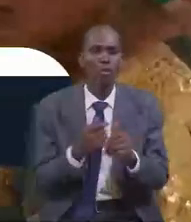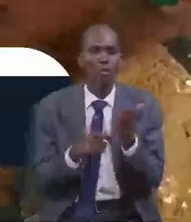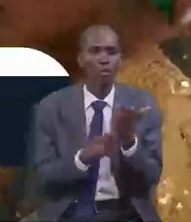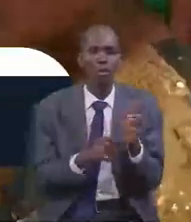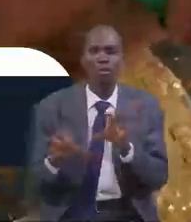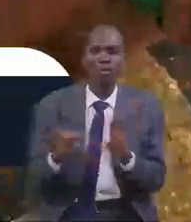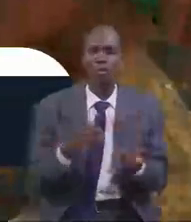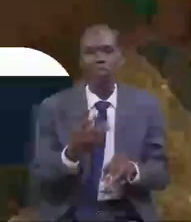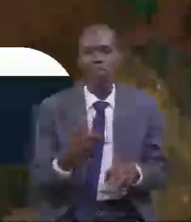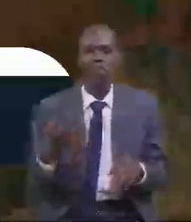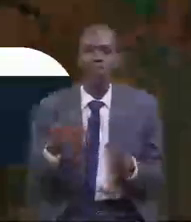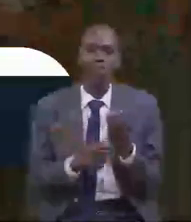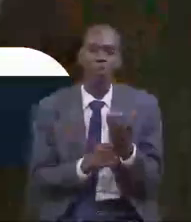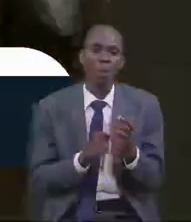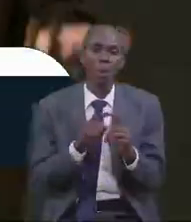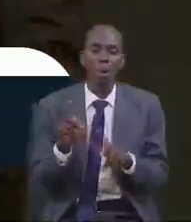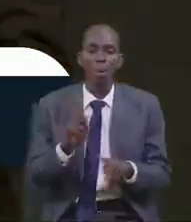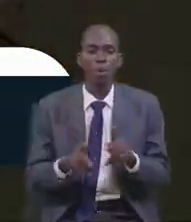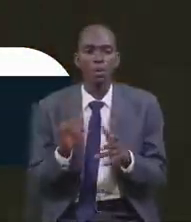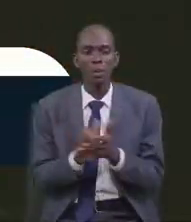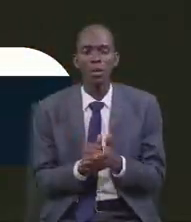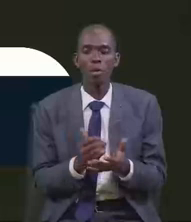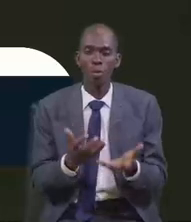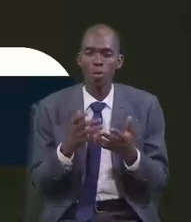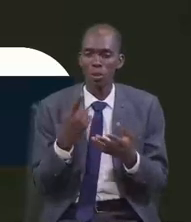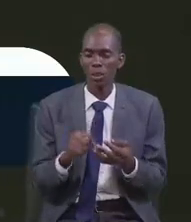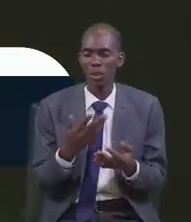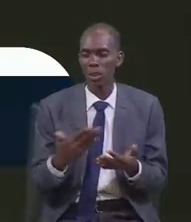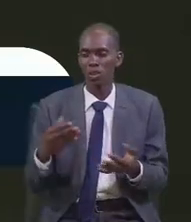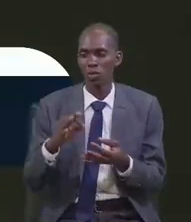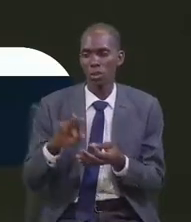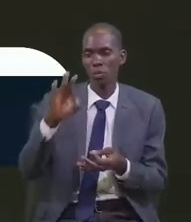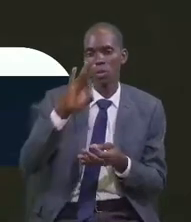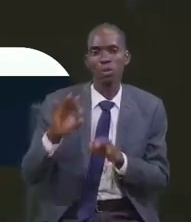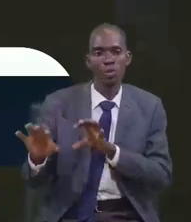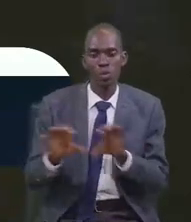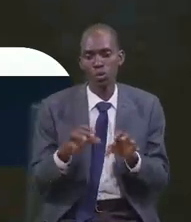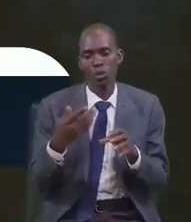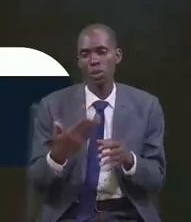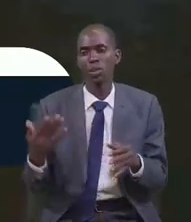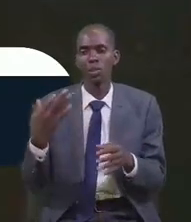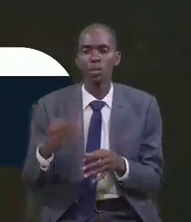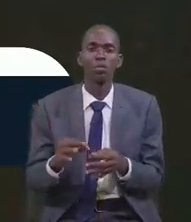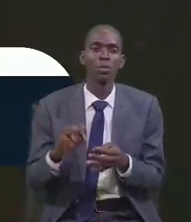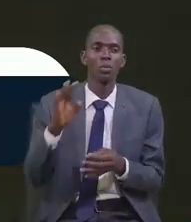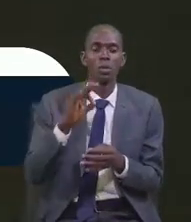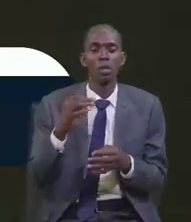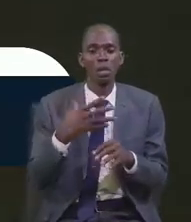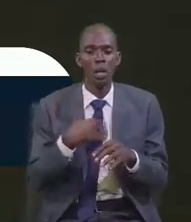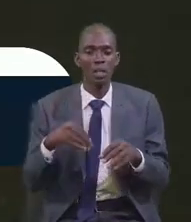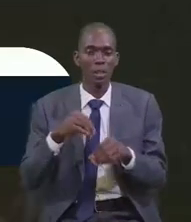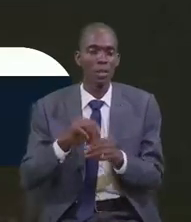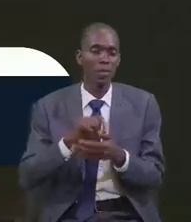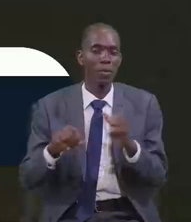selon l'esprit s'affectionnent aux choses de l'esprit. Verset 6 dit, et l'affection de la chair, c'est la